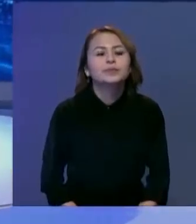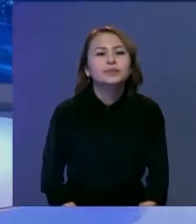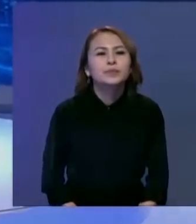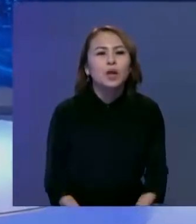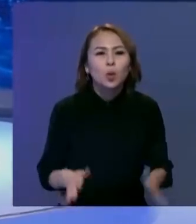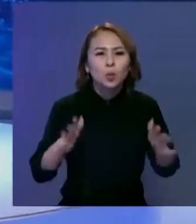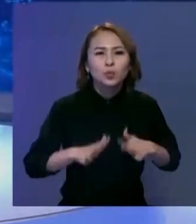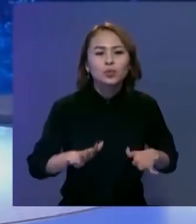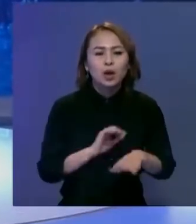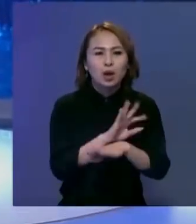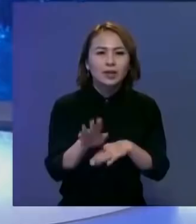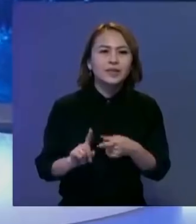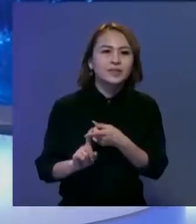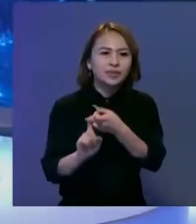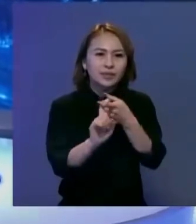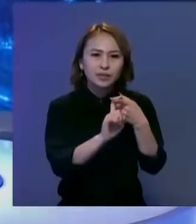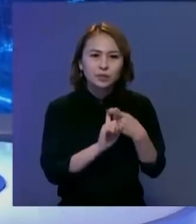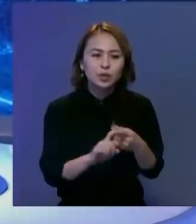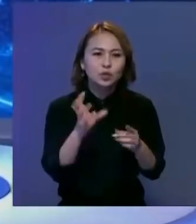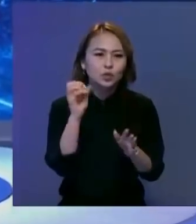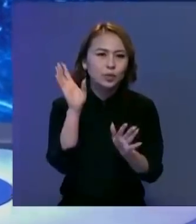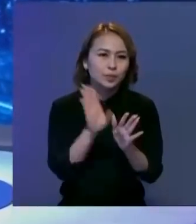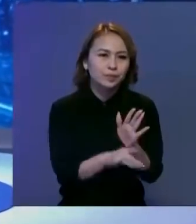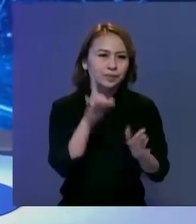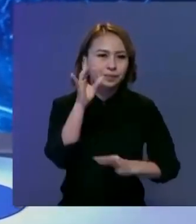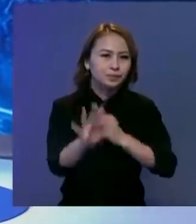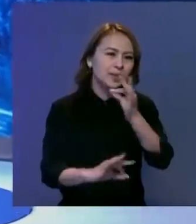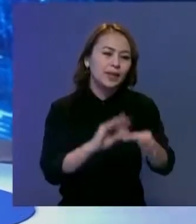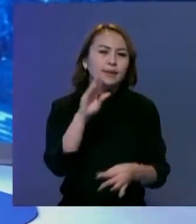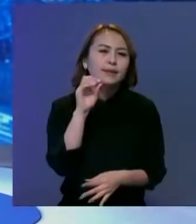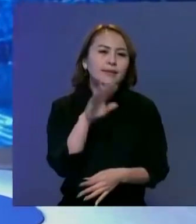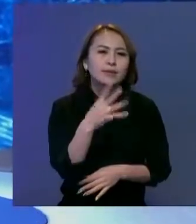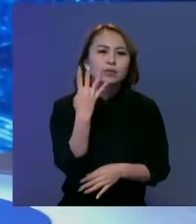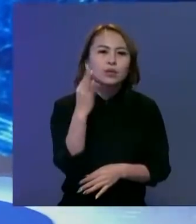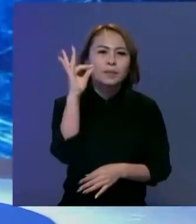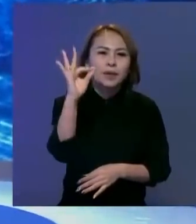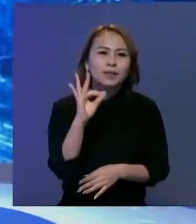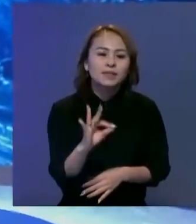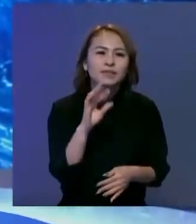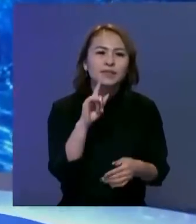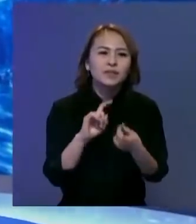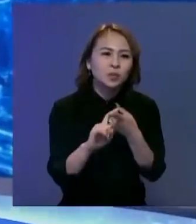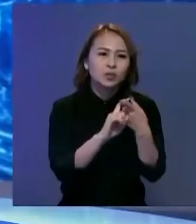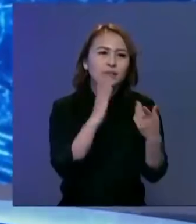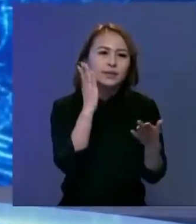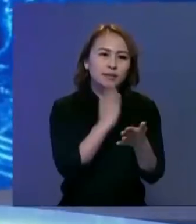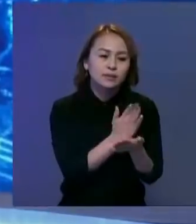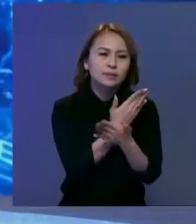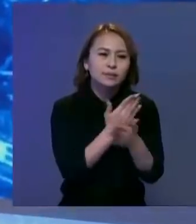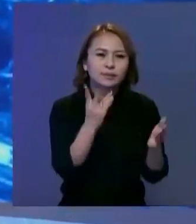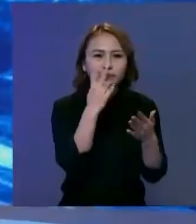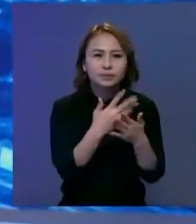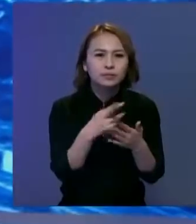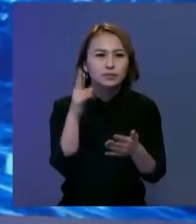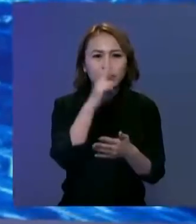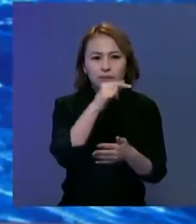Грузияда коронавирусын деті ұшығып тұр. Міртәулікте тест тапсырғандардың 4%-інде вирус анықталған. Бамандардың айтыңша